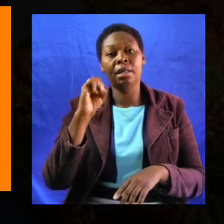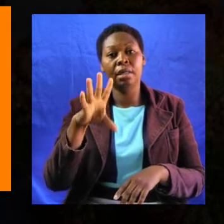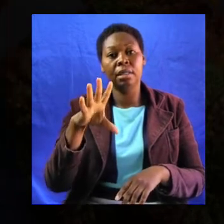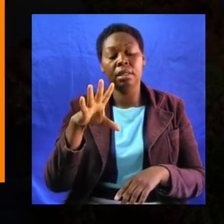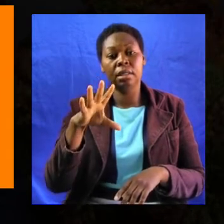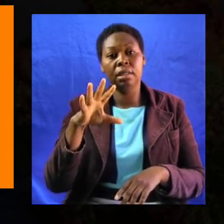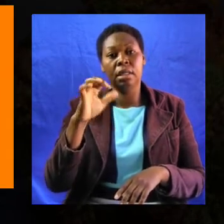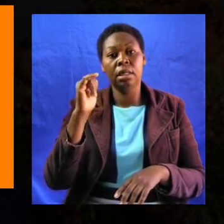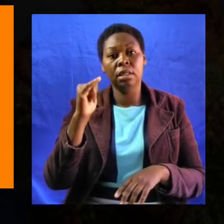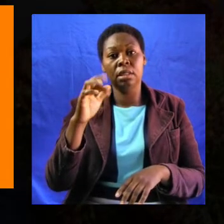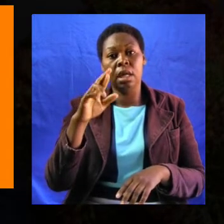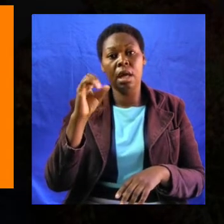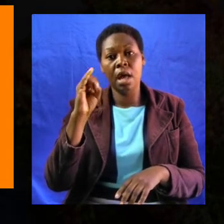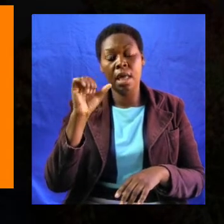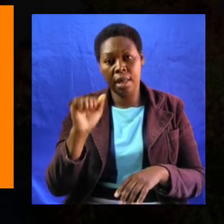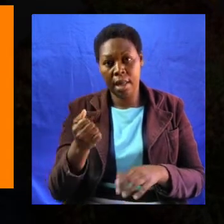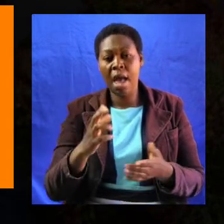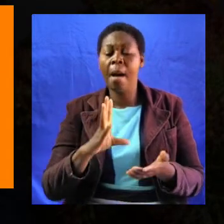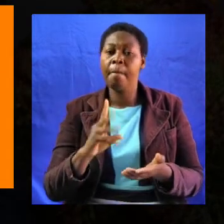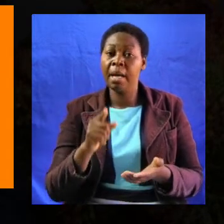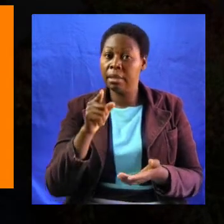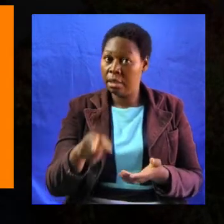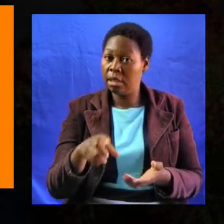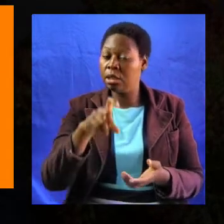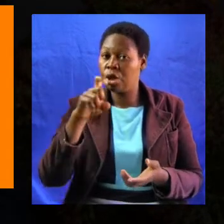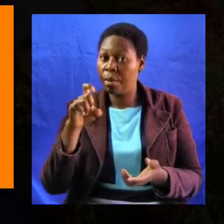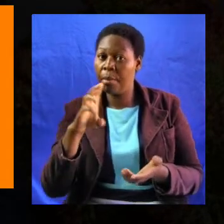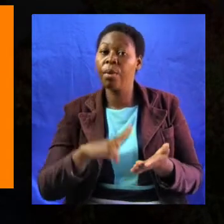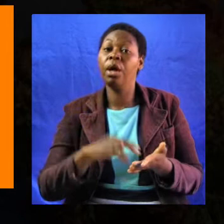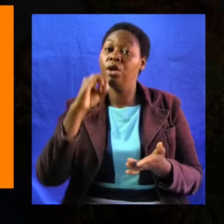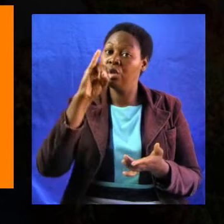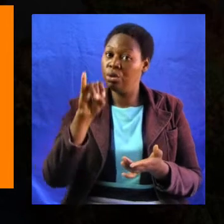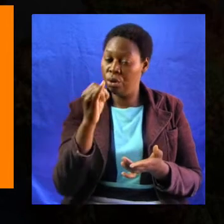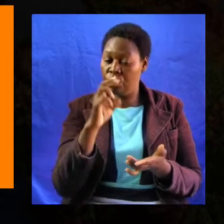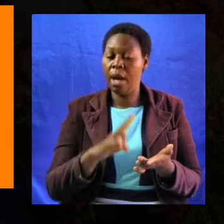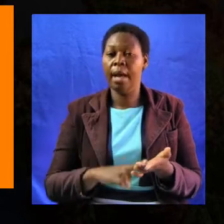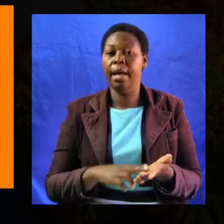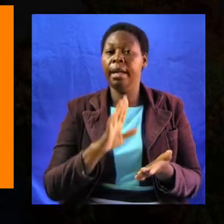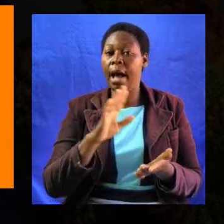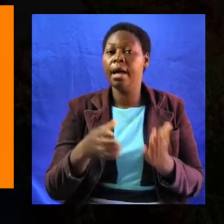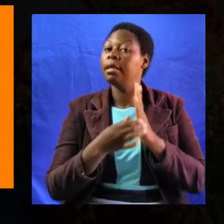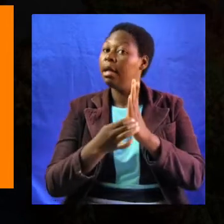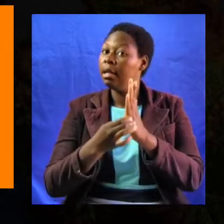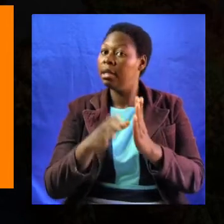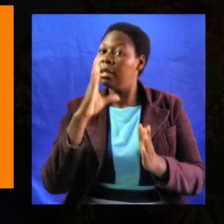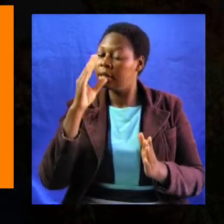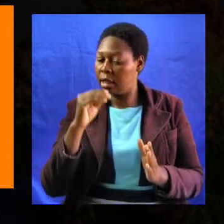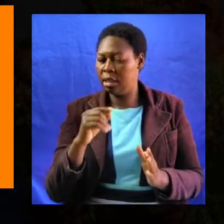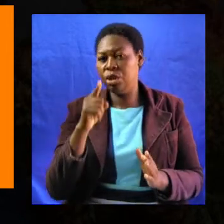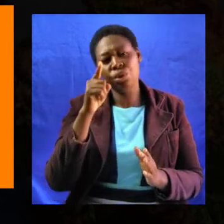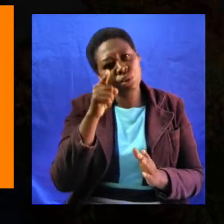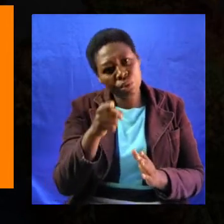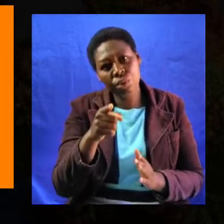svitsapano. Asi Zerubhabheri naJeshua navamwe vakuru vedzimba dzamadzibaba aIsraeri vakati kwavari,